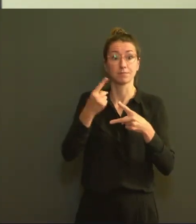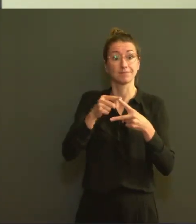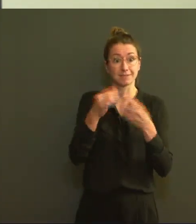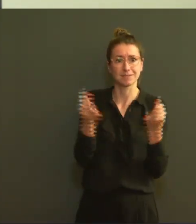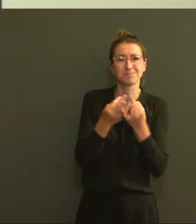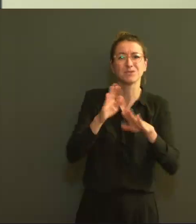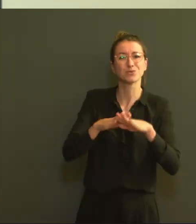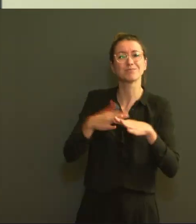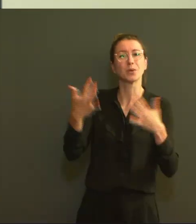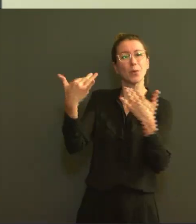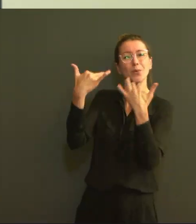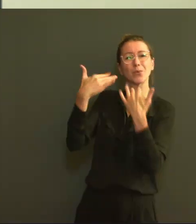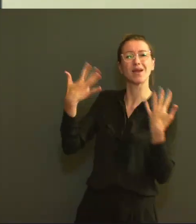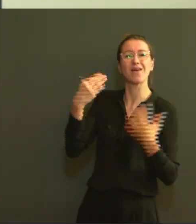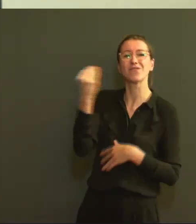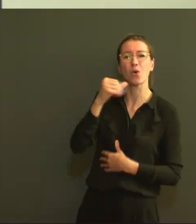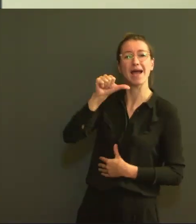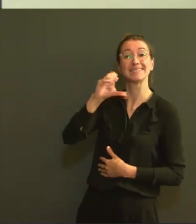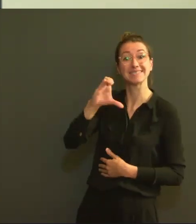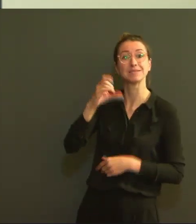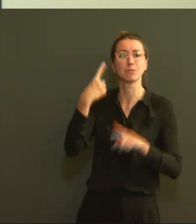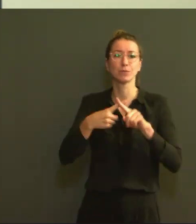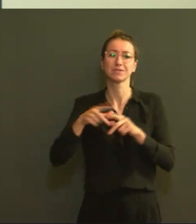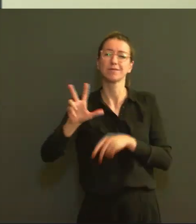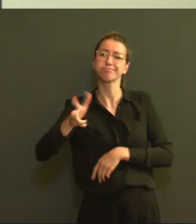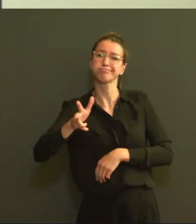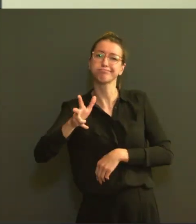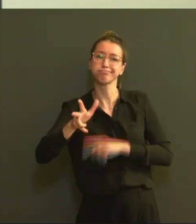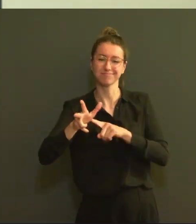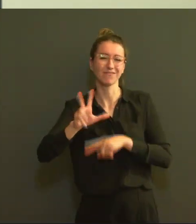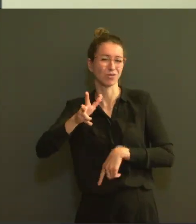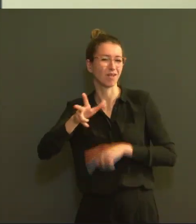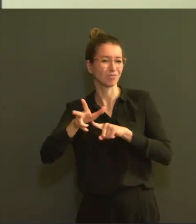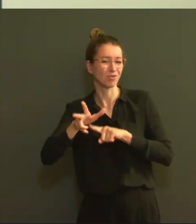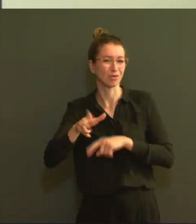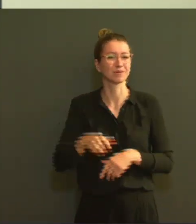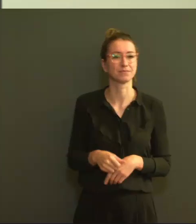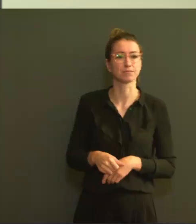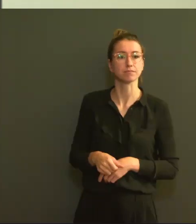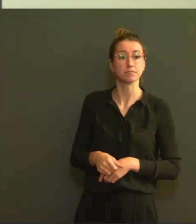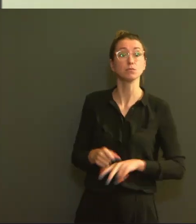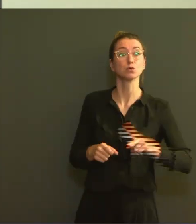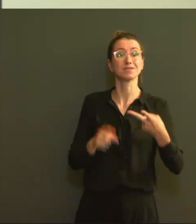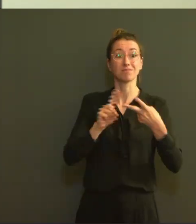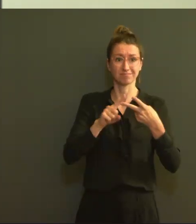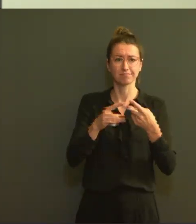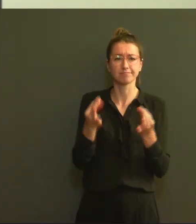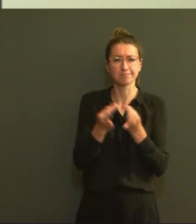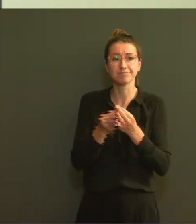par ces périodes de chaleur intense, et le deuxième sur le taux de reproduction dont on vous parle